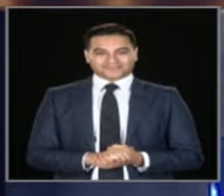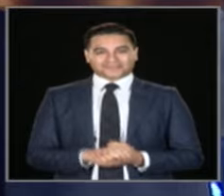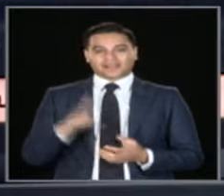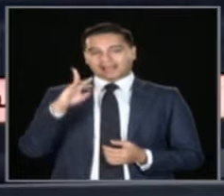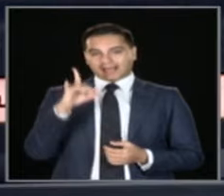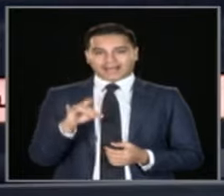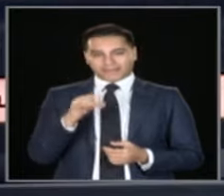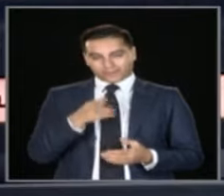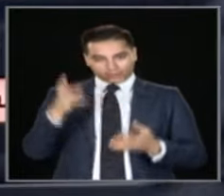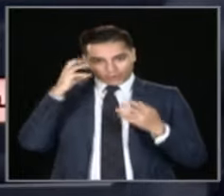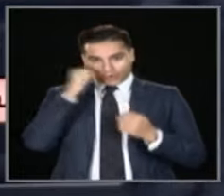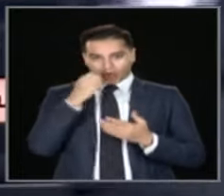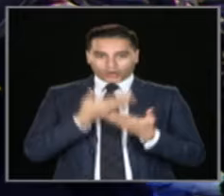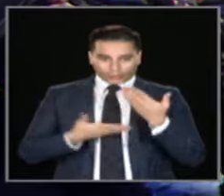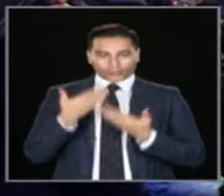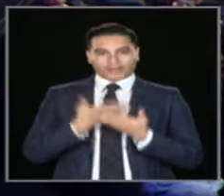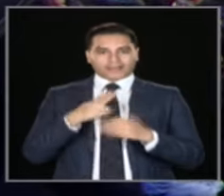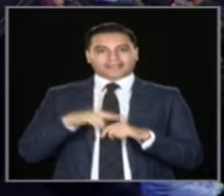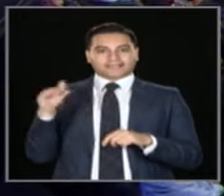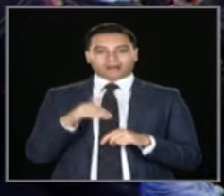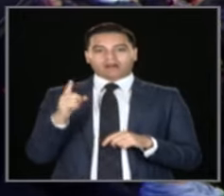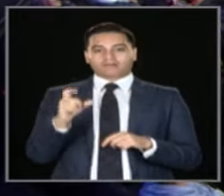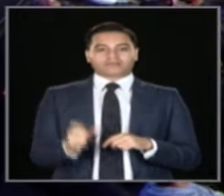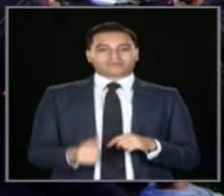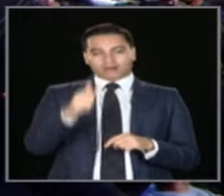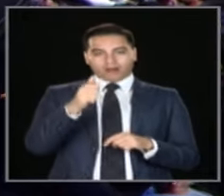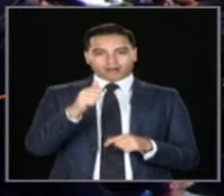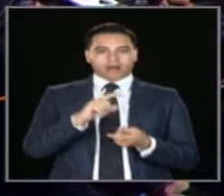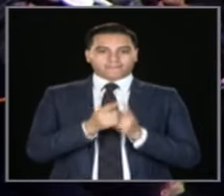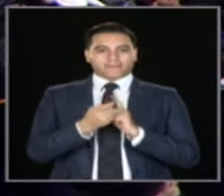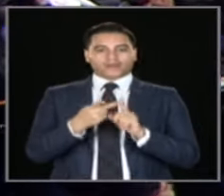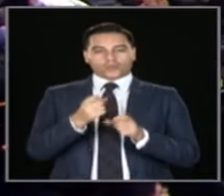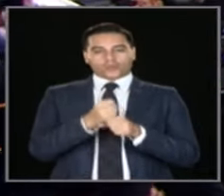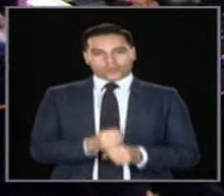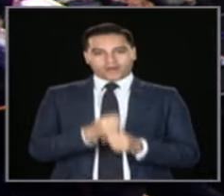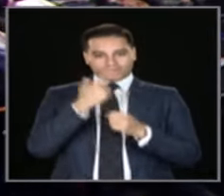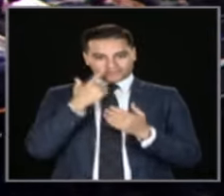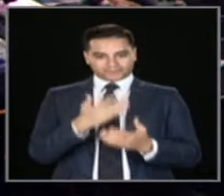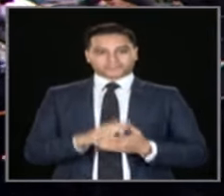كريم، هتروح تسمع أغنية وترجع لنا تاني. رنا، اتفضلي مكان.